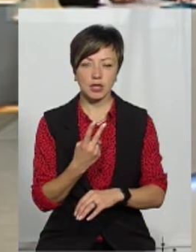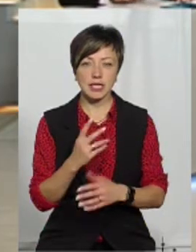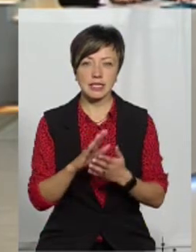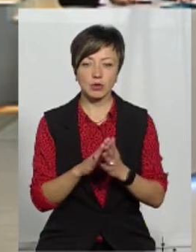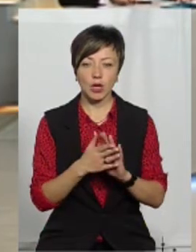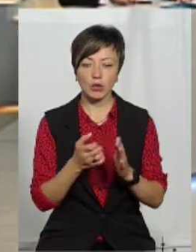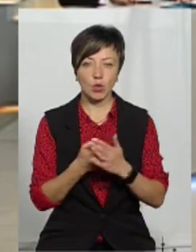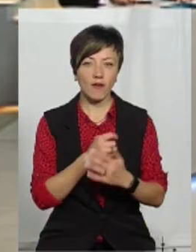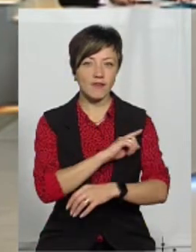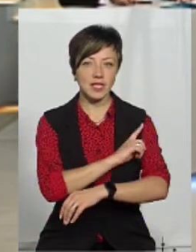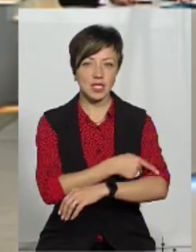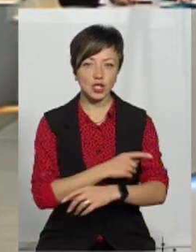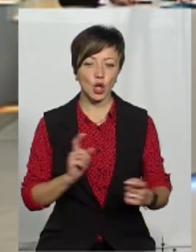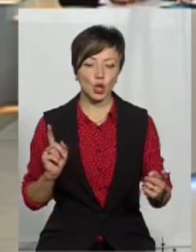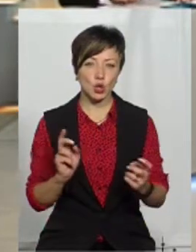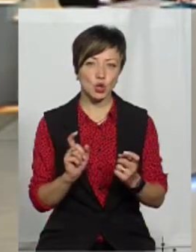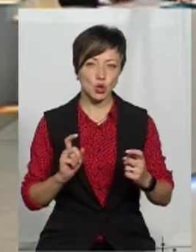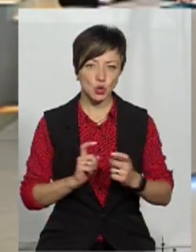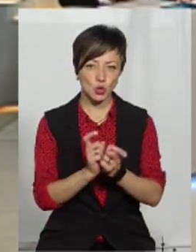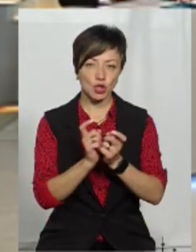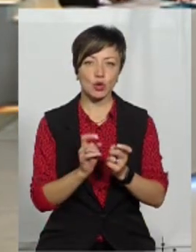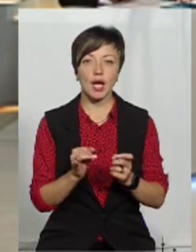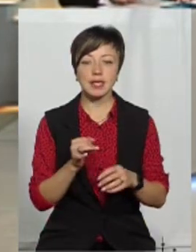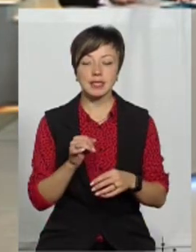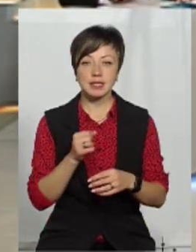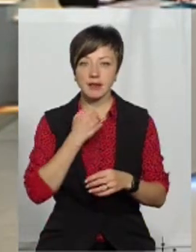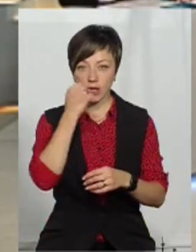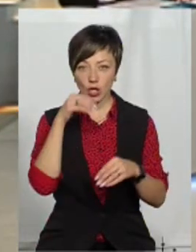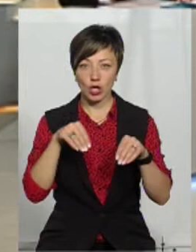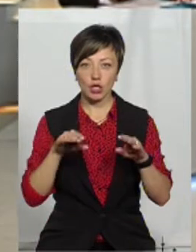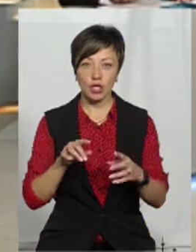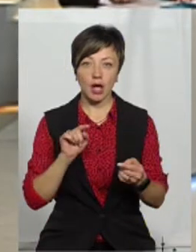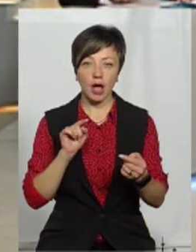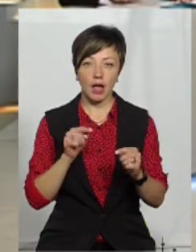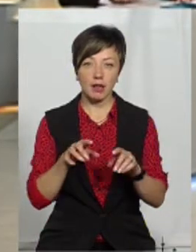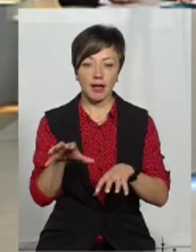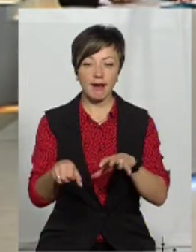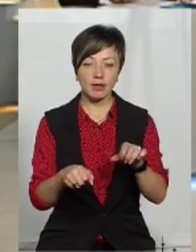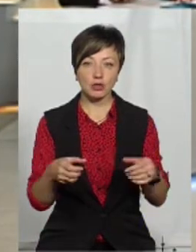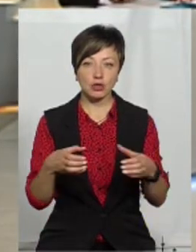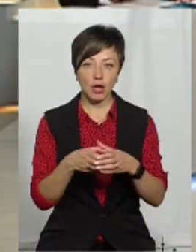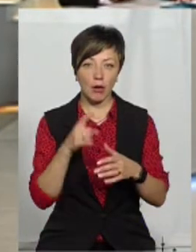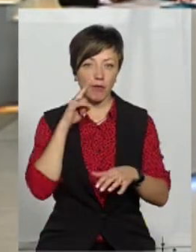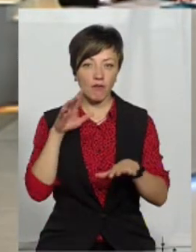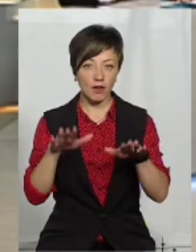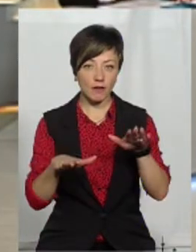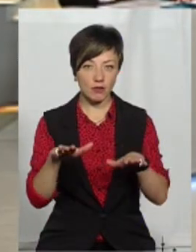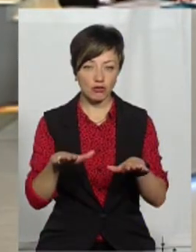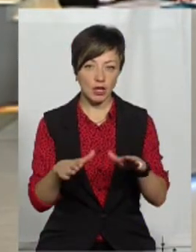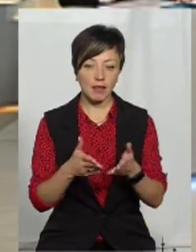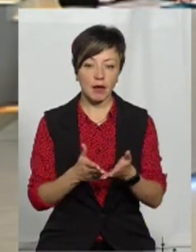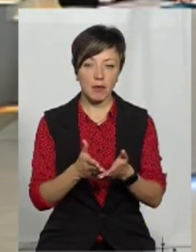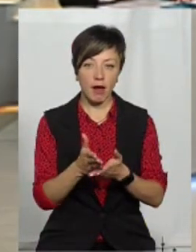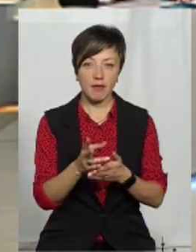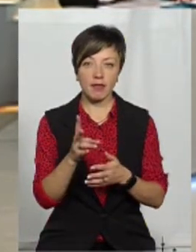до фізичних таких сутичок. Завдяки рішенням антирейдерського штабу, які були виважені, які були